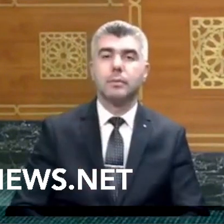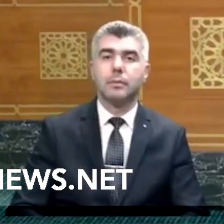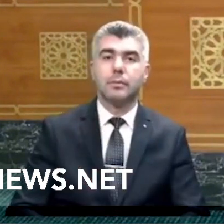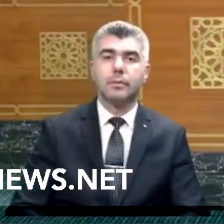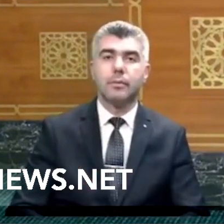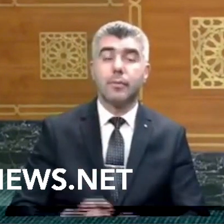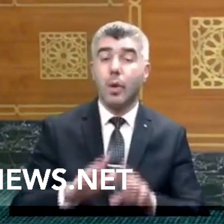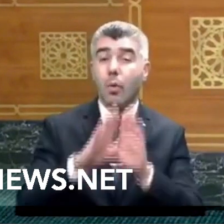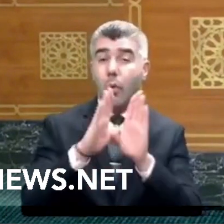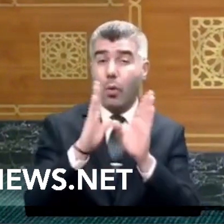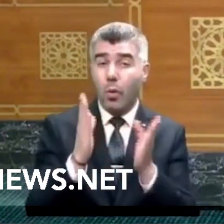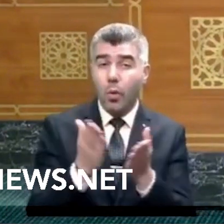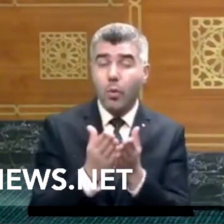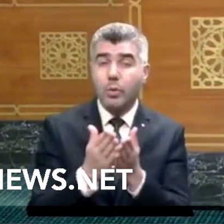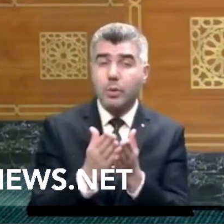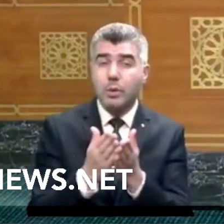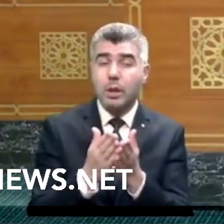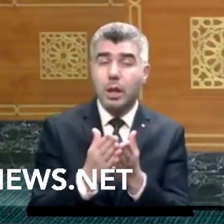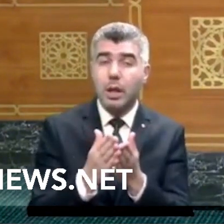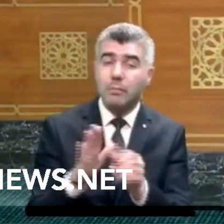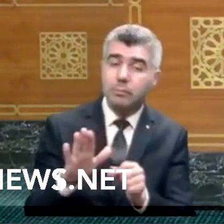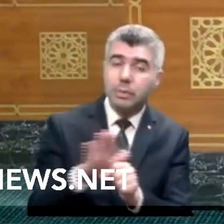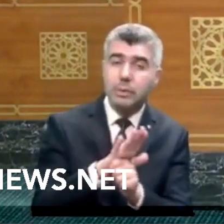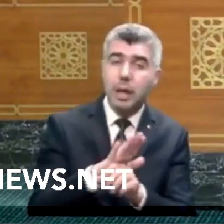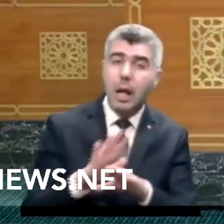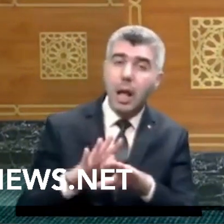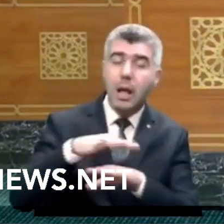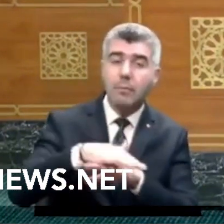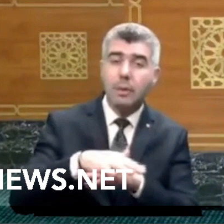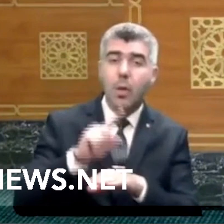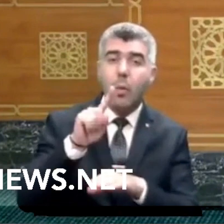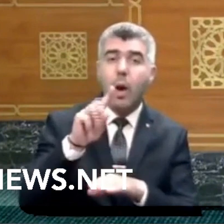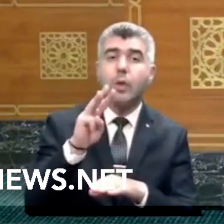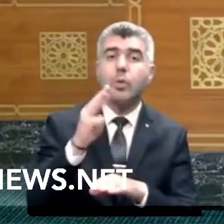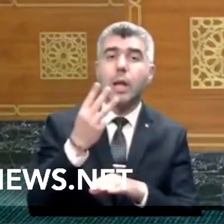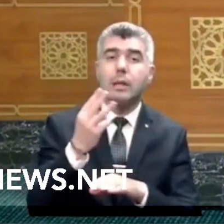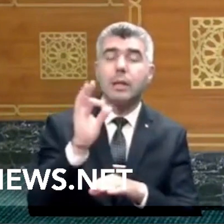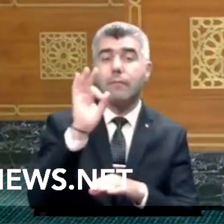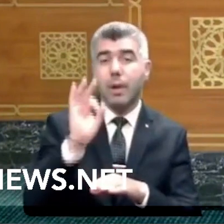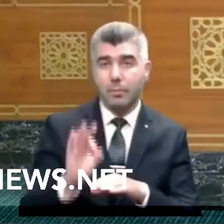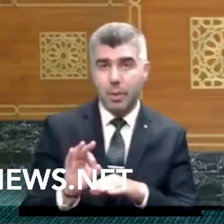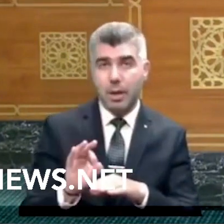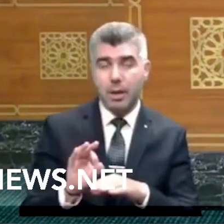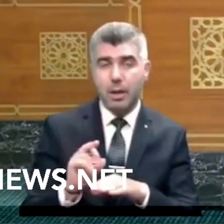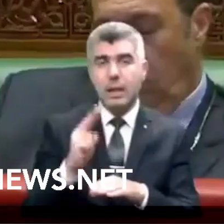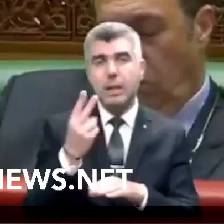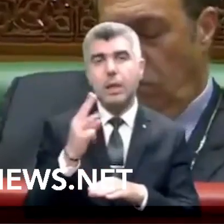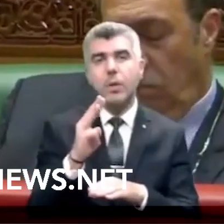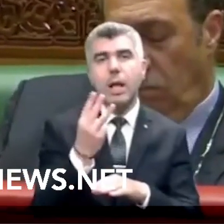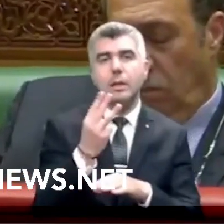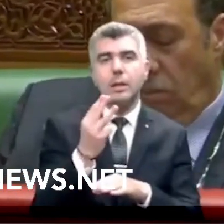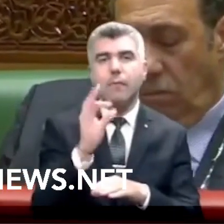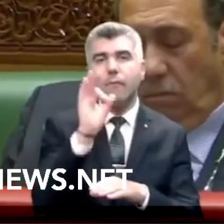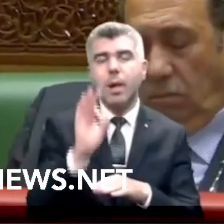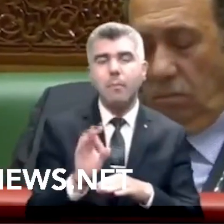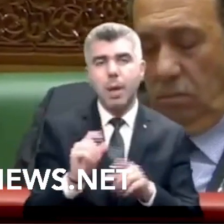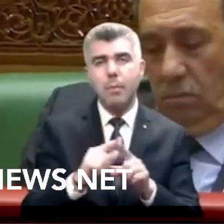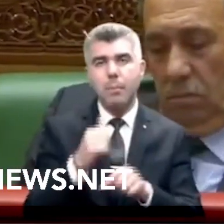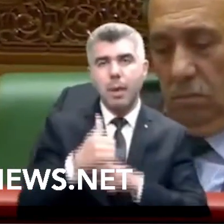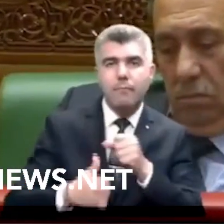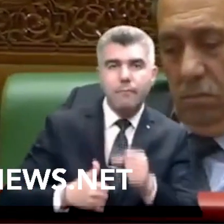والاجمالي ديال المخزون ديال السدود وصل 311% مقارنه مع 32% ديال السنه الماضيه